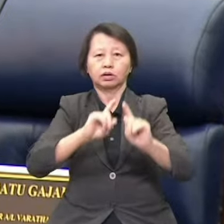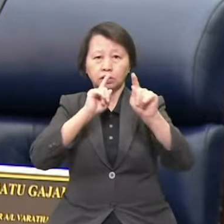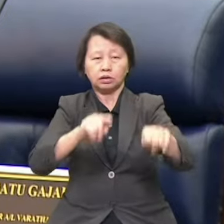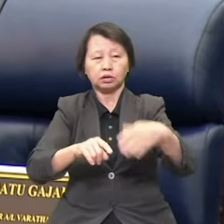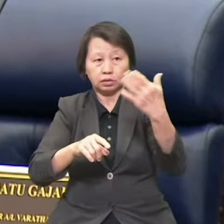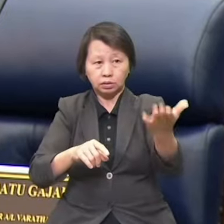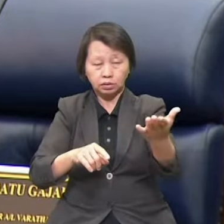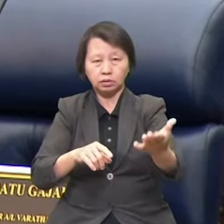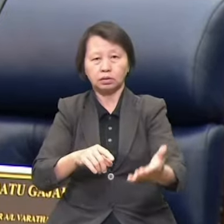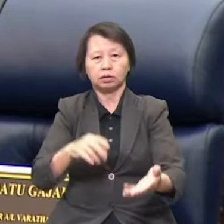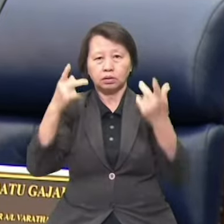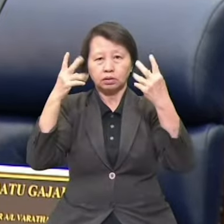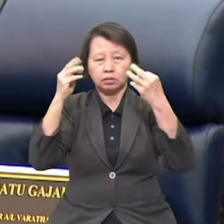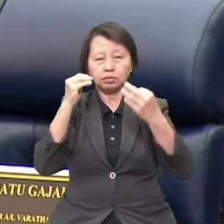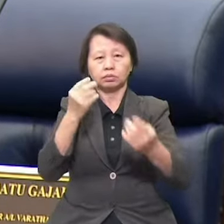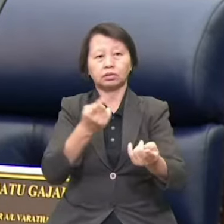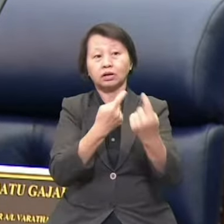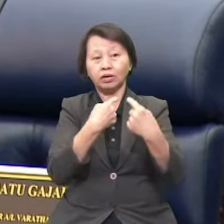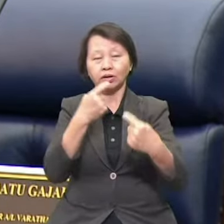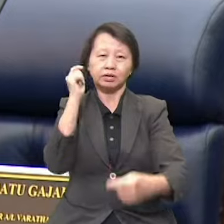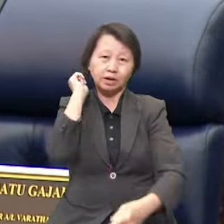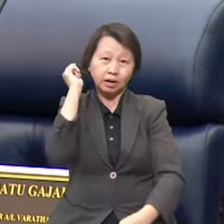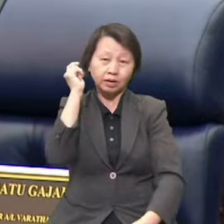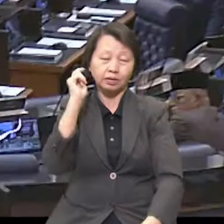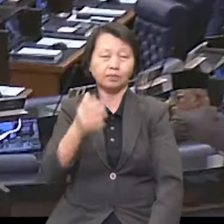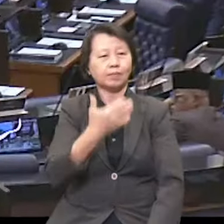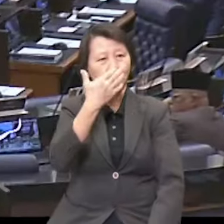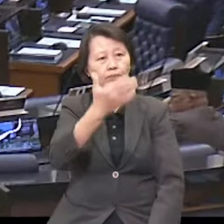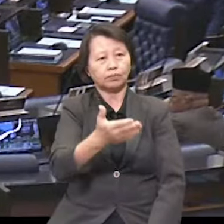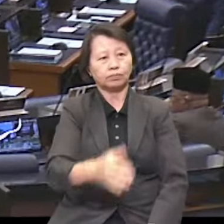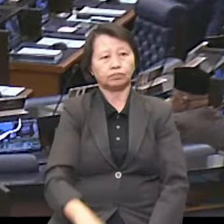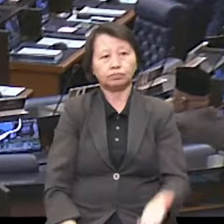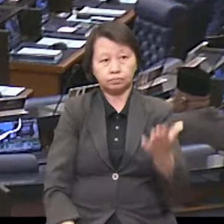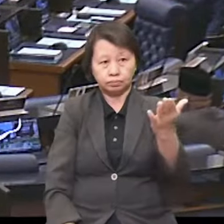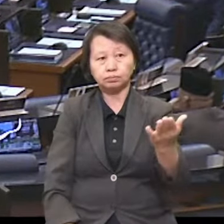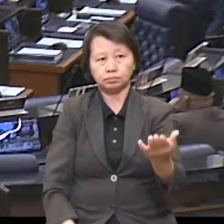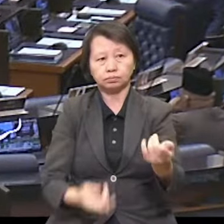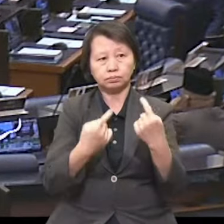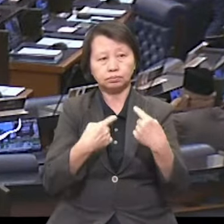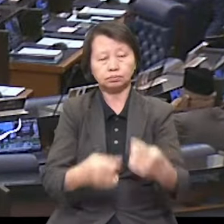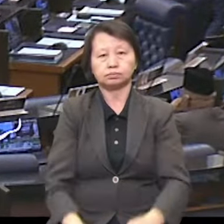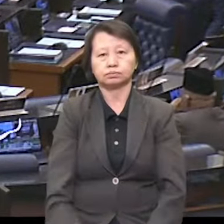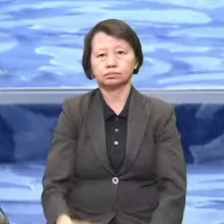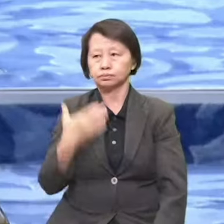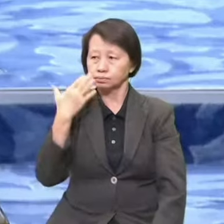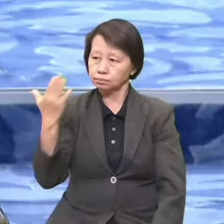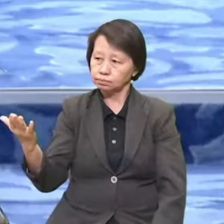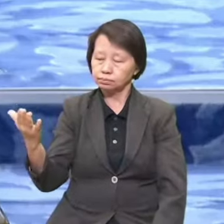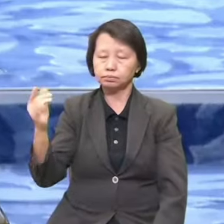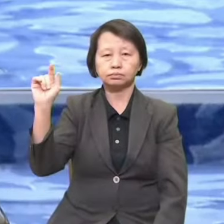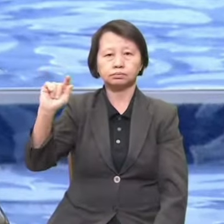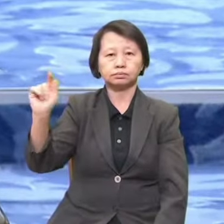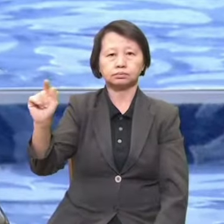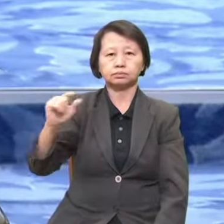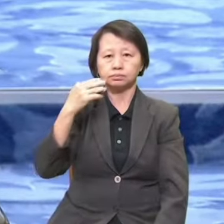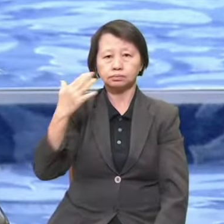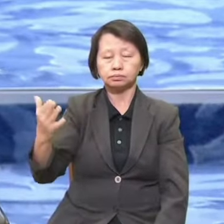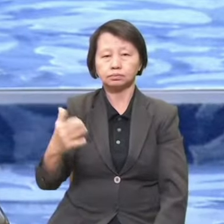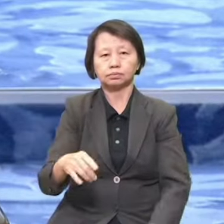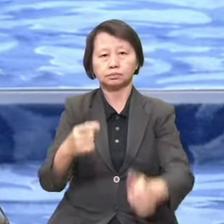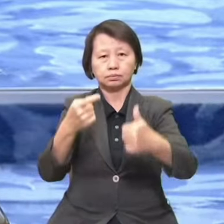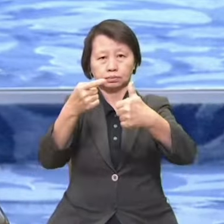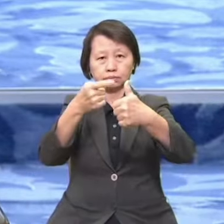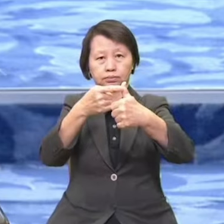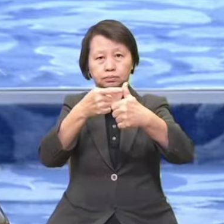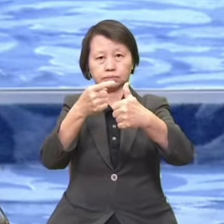amat berhormat Perdana Menteri sebentar tadi Terima kasih yang berhormat silakan Meri Terima kasih gobak pertamanya